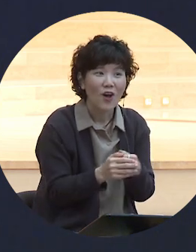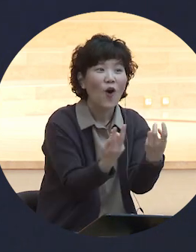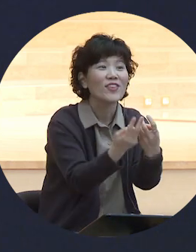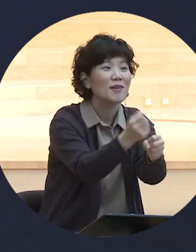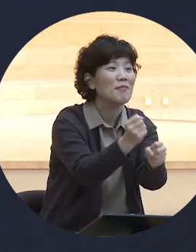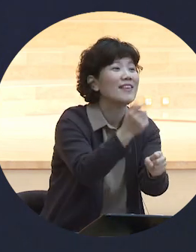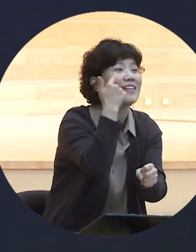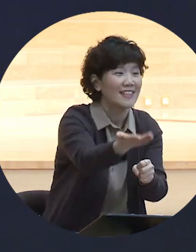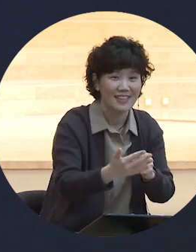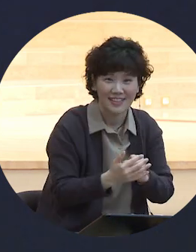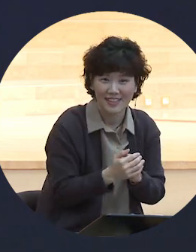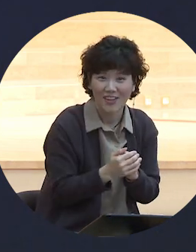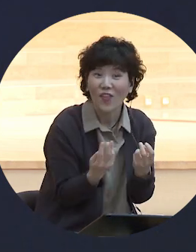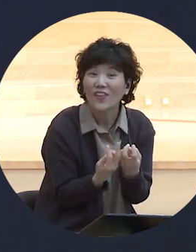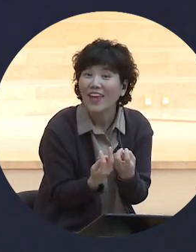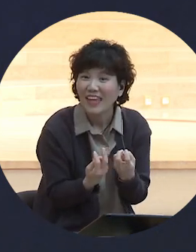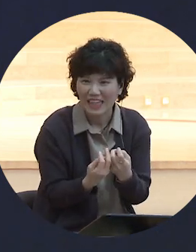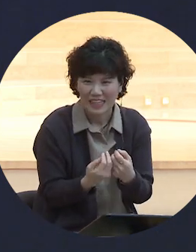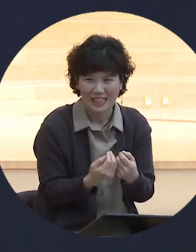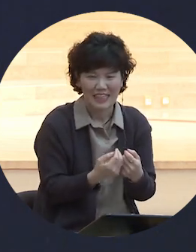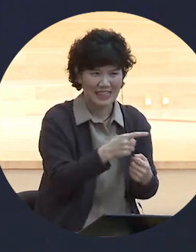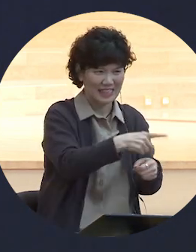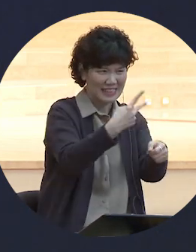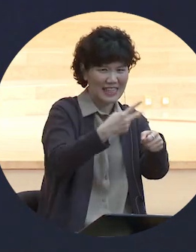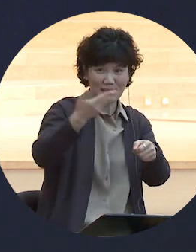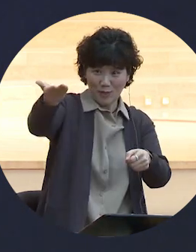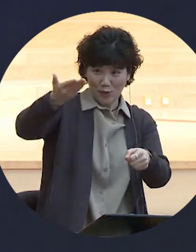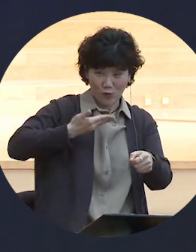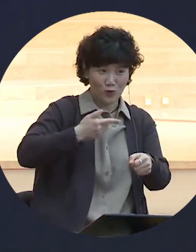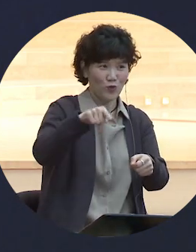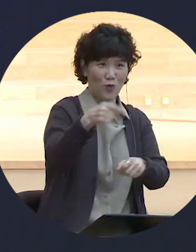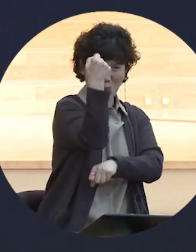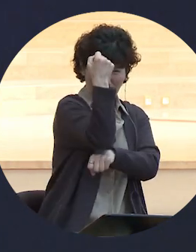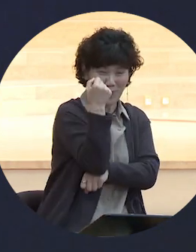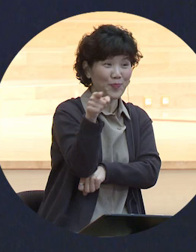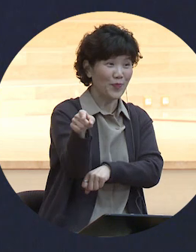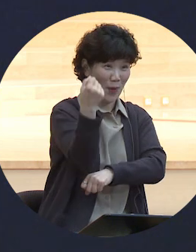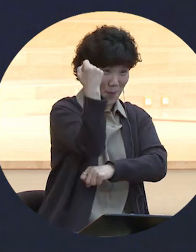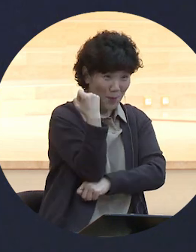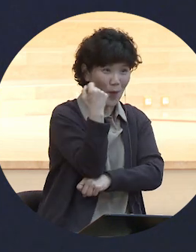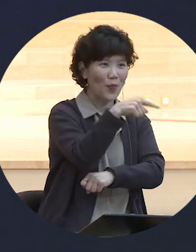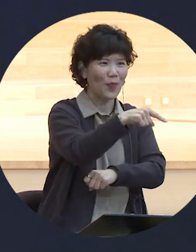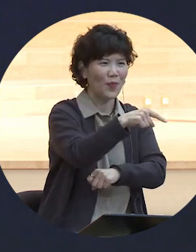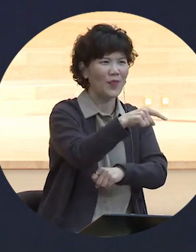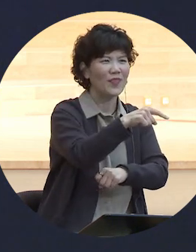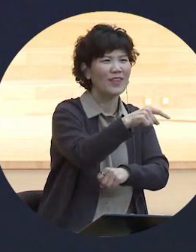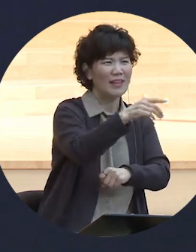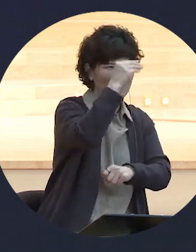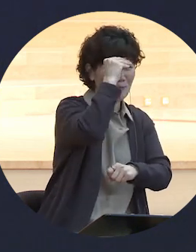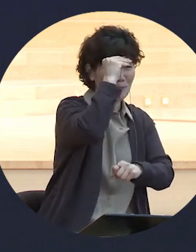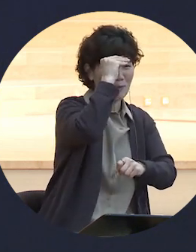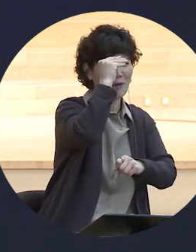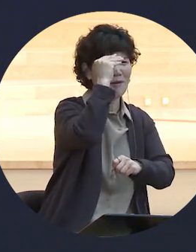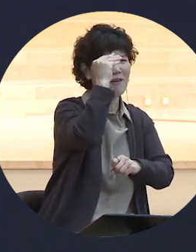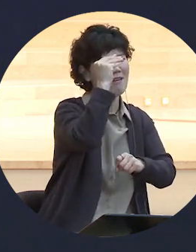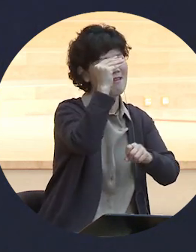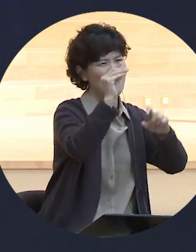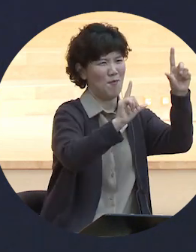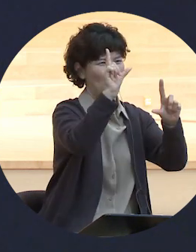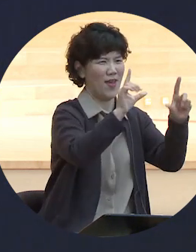해요? 네, 스승이 준 말, 그 원형 그대로를 놓고 어떻게 됩니까? 첫